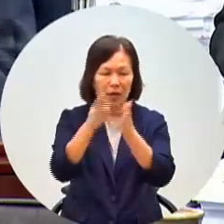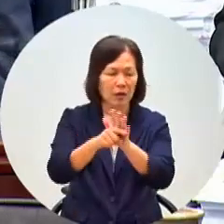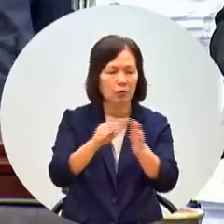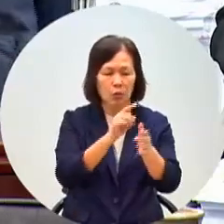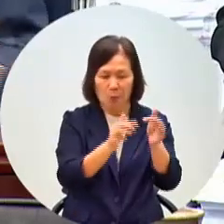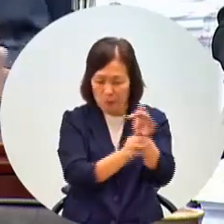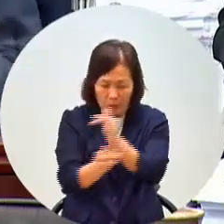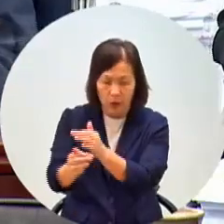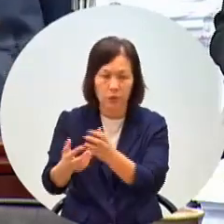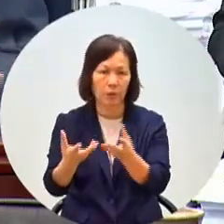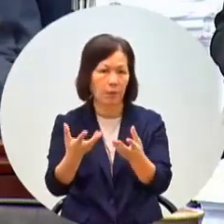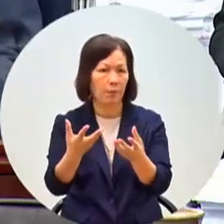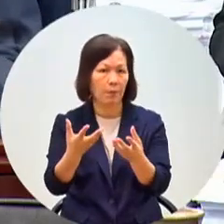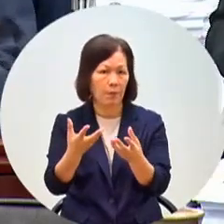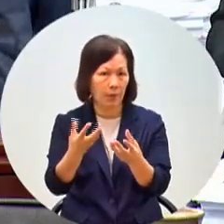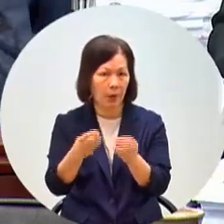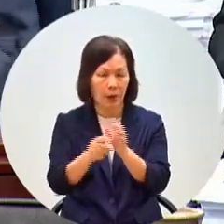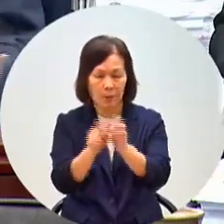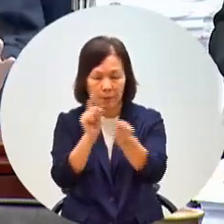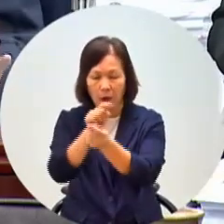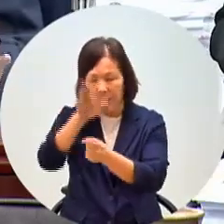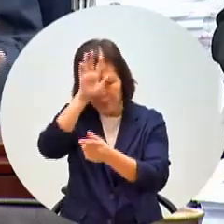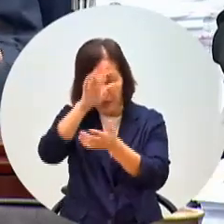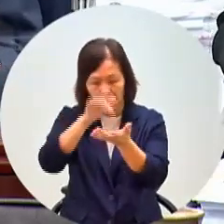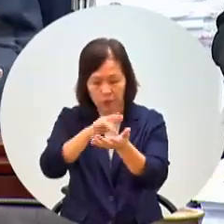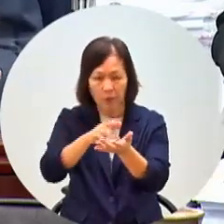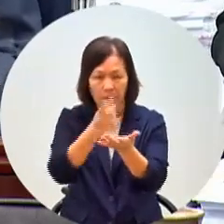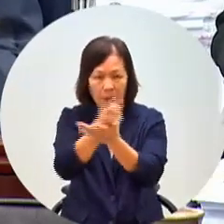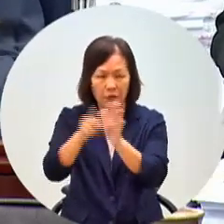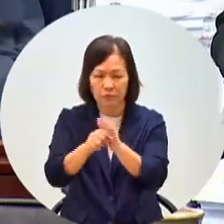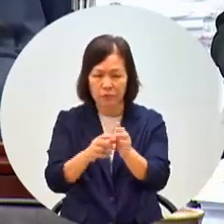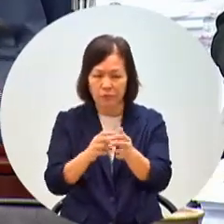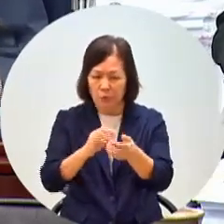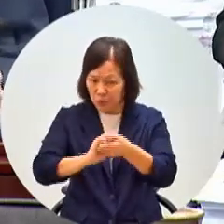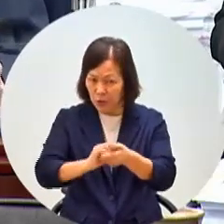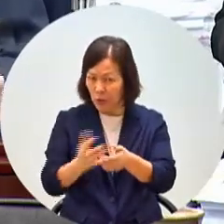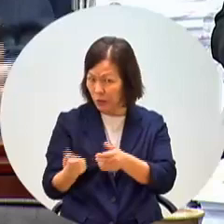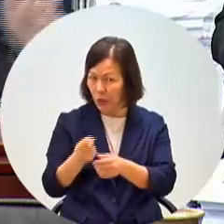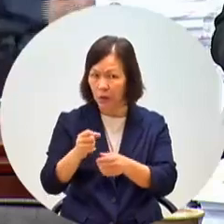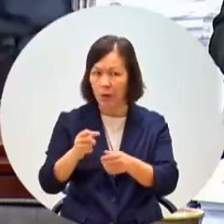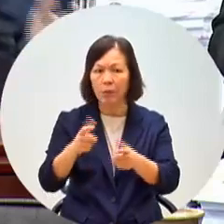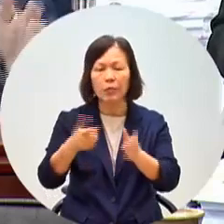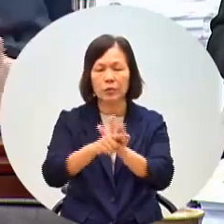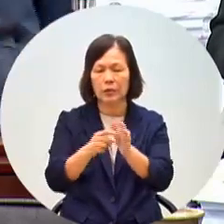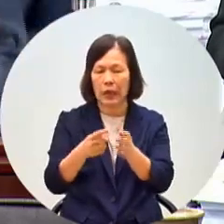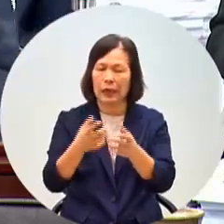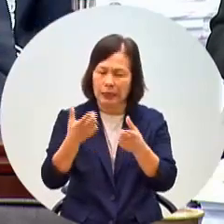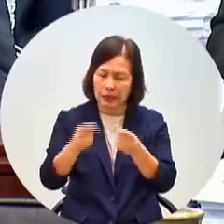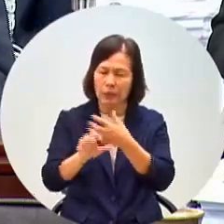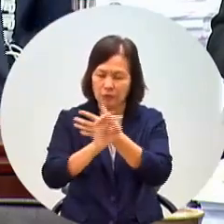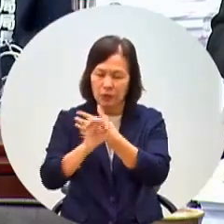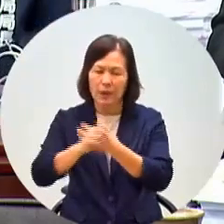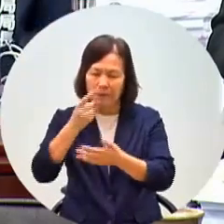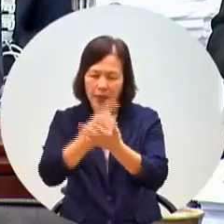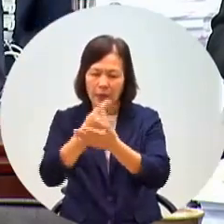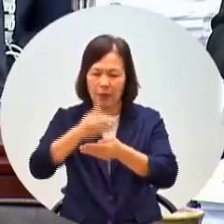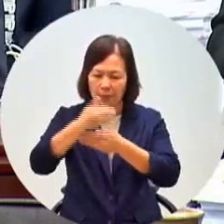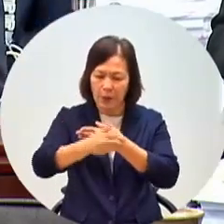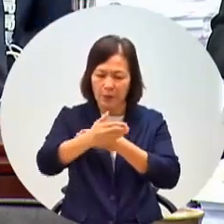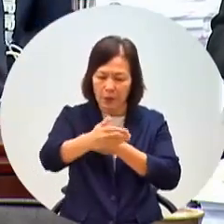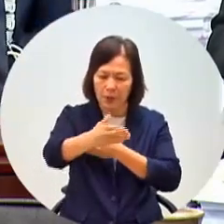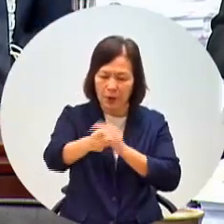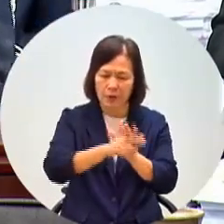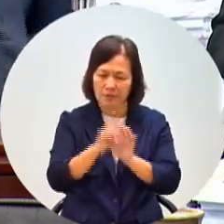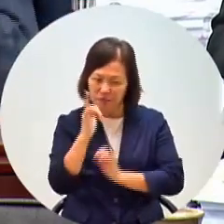好这个面对病毒，没有大家有十足的把握，但是我们就是要努力在每一关每一关每一关我们就把它守